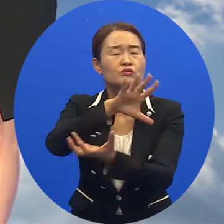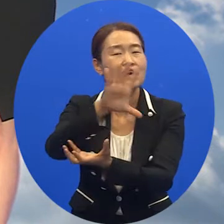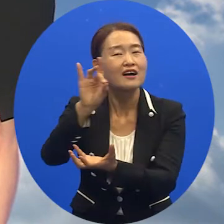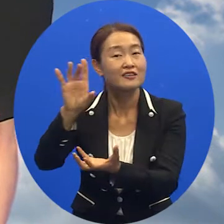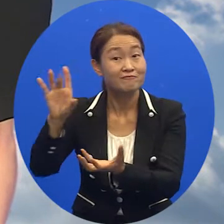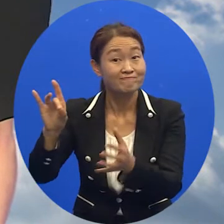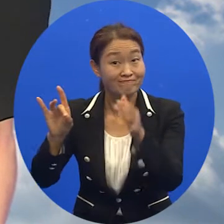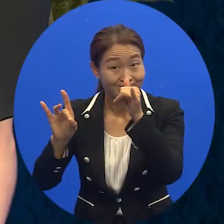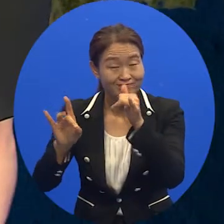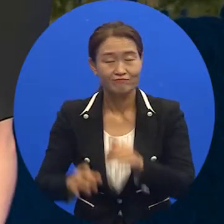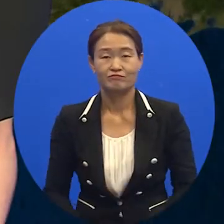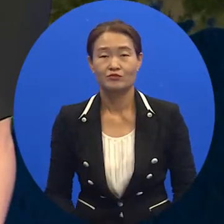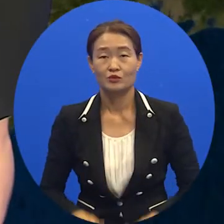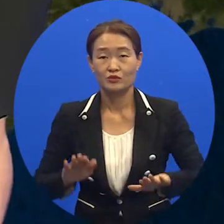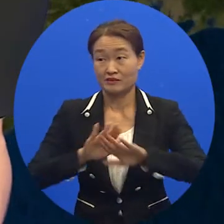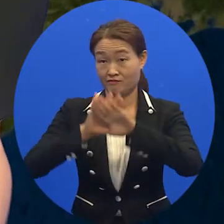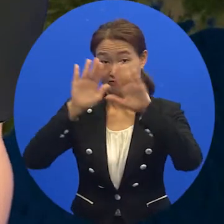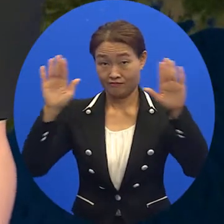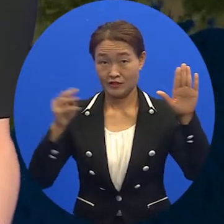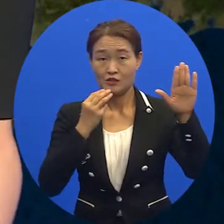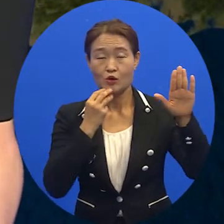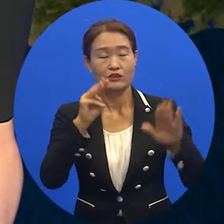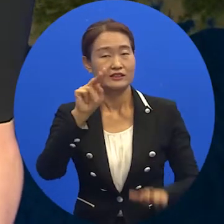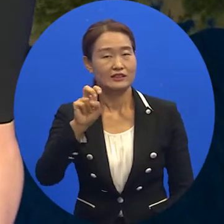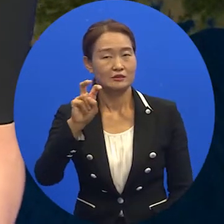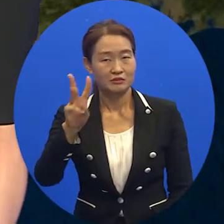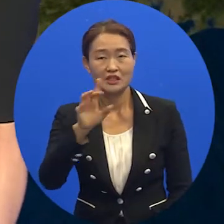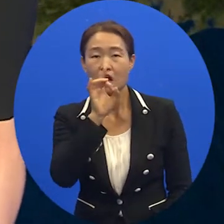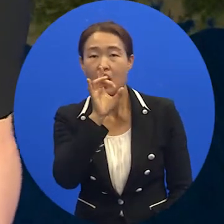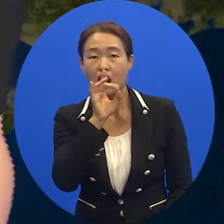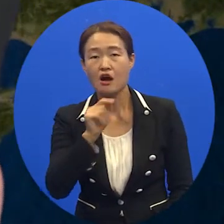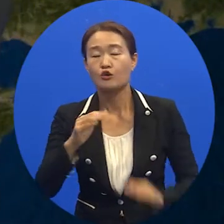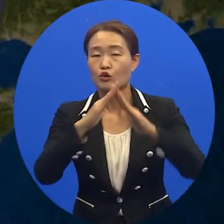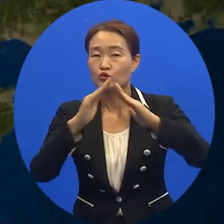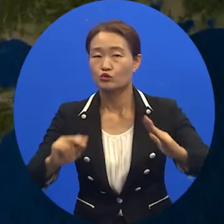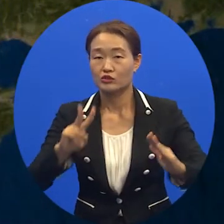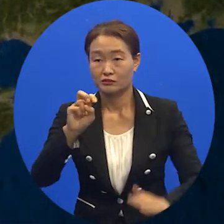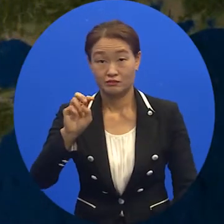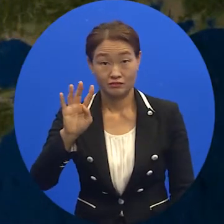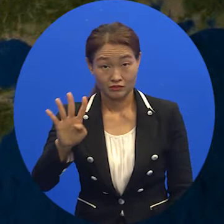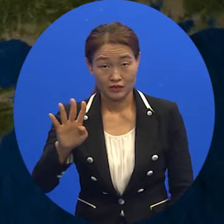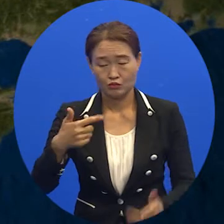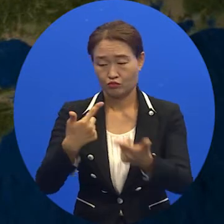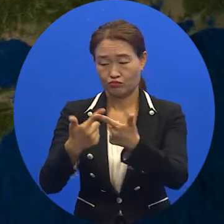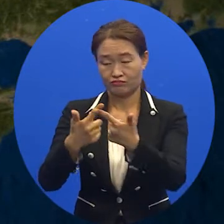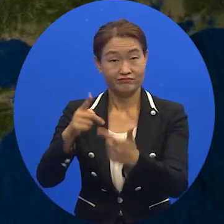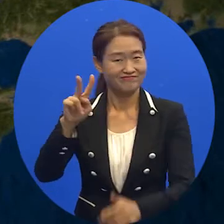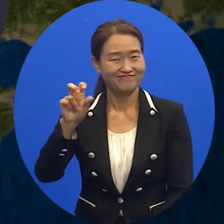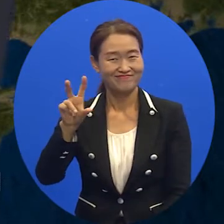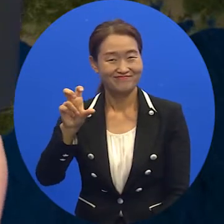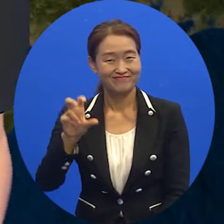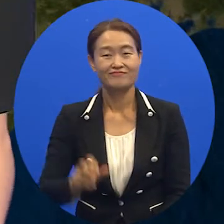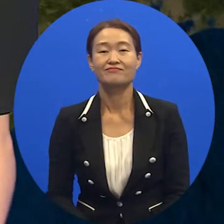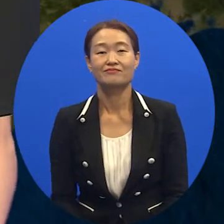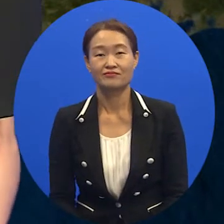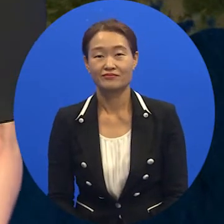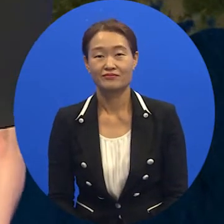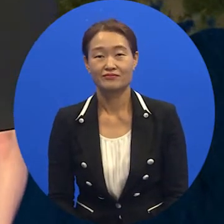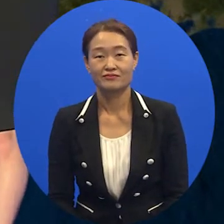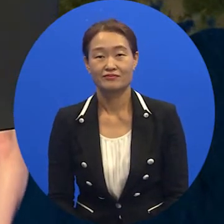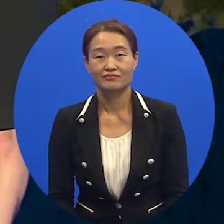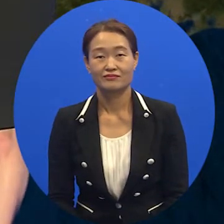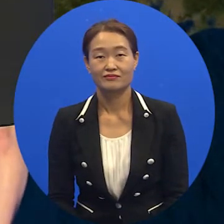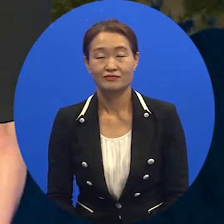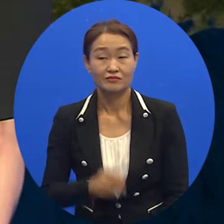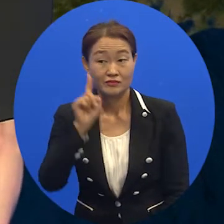구름 많겠습니다. 오늘 한낮 기온 서울은 22도, 강릉과 전주 24도, 부산 25도가